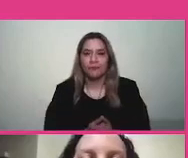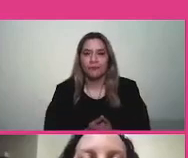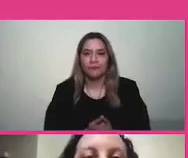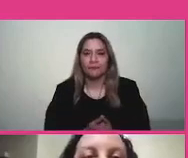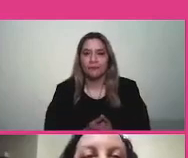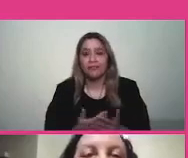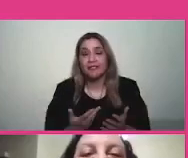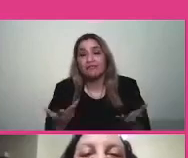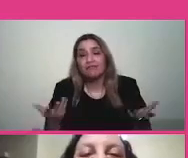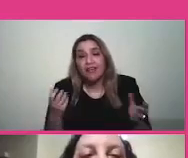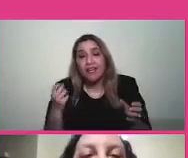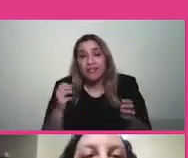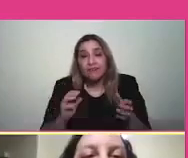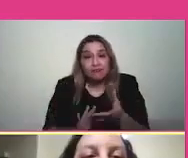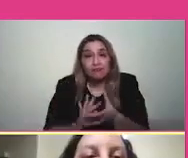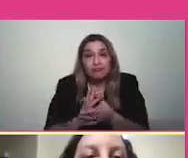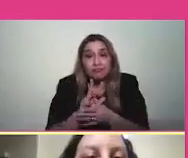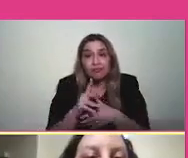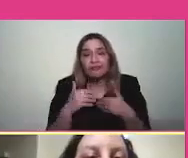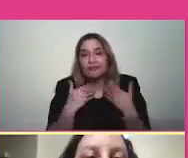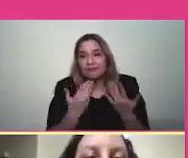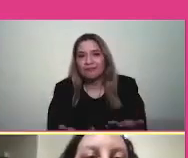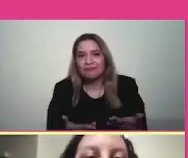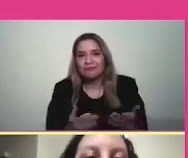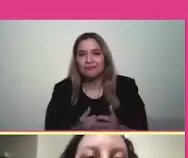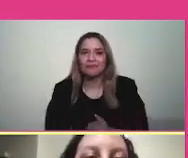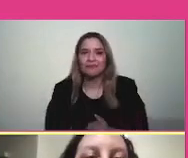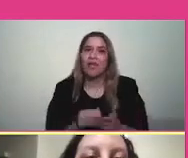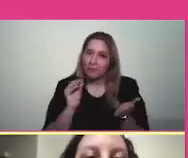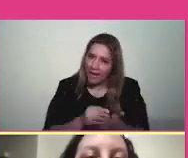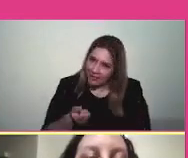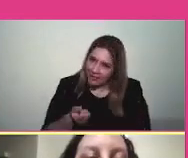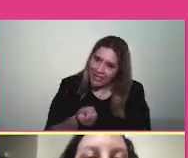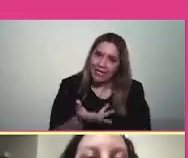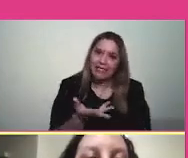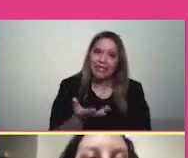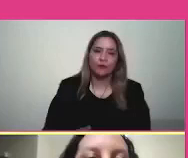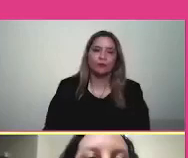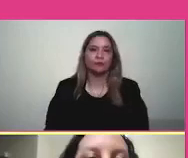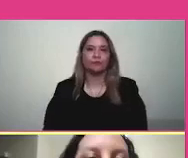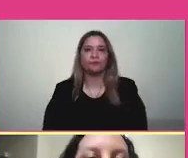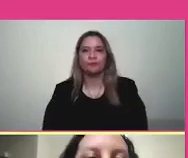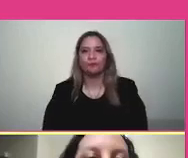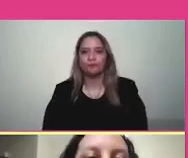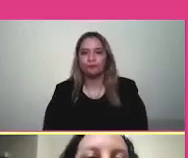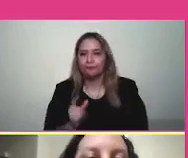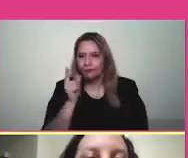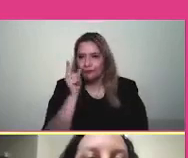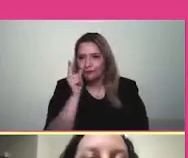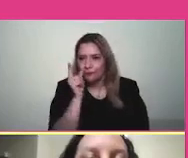Δεν κάναμε πολύ δουλειά. Λοιπόν, ποιος παίζει τώρα? Ξαναπαίζει λίγο ο